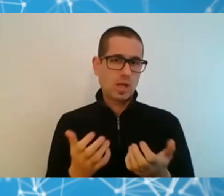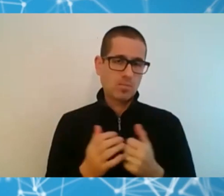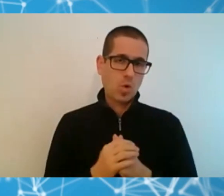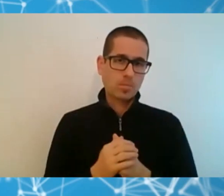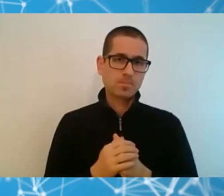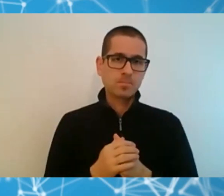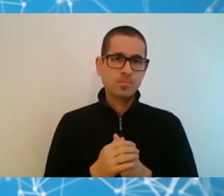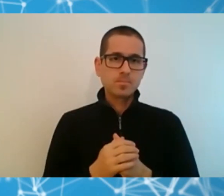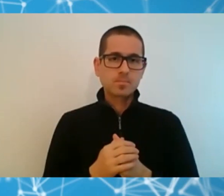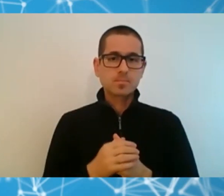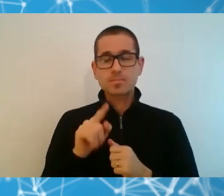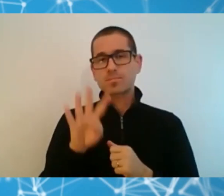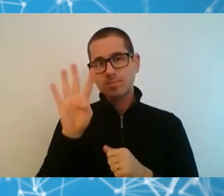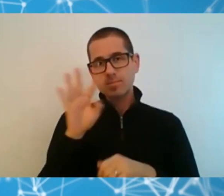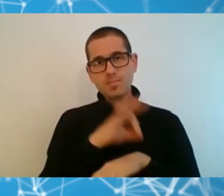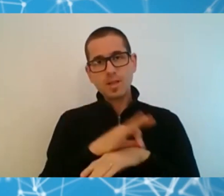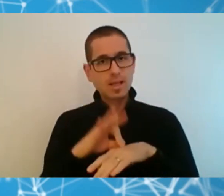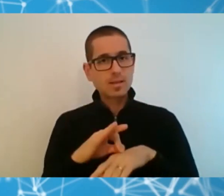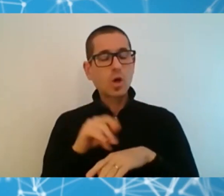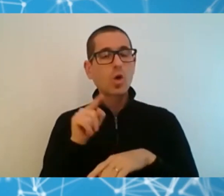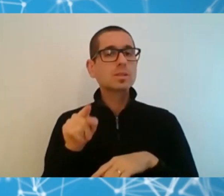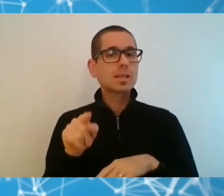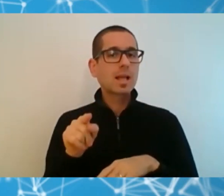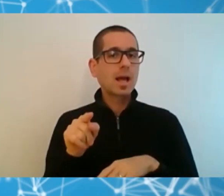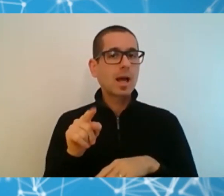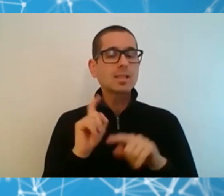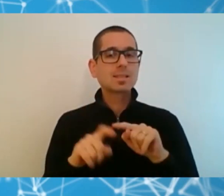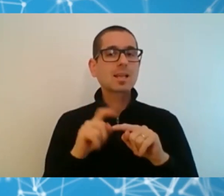želimo. Se pravi, tiste 4 tedne, ko se ta